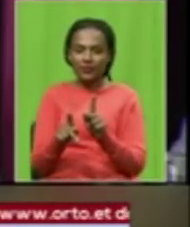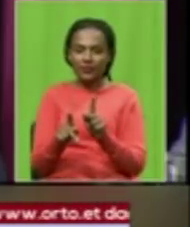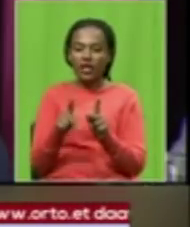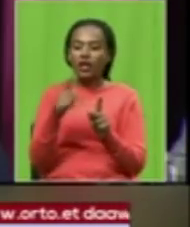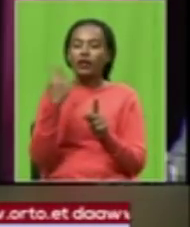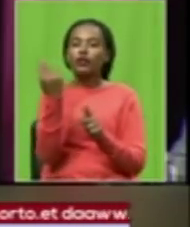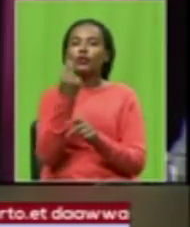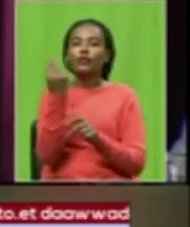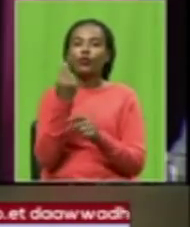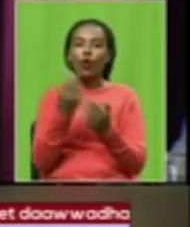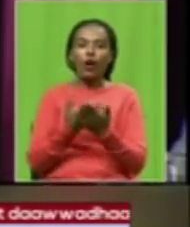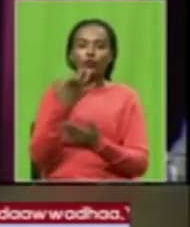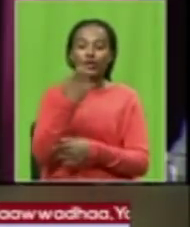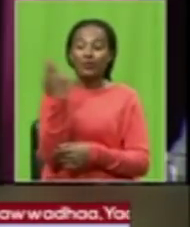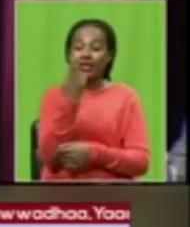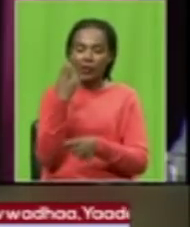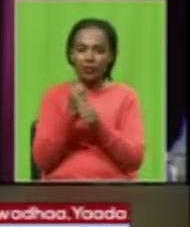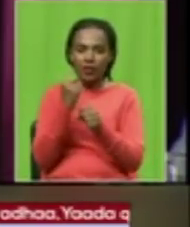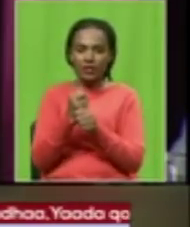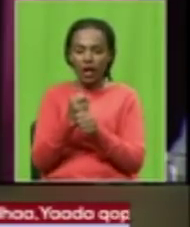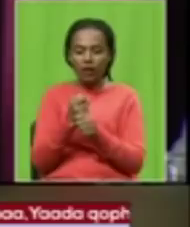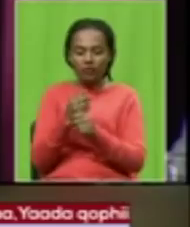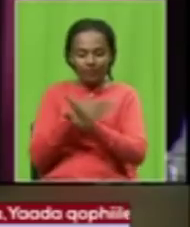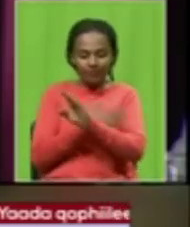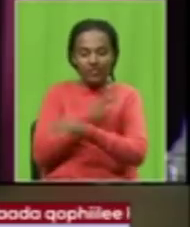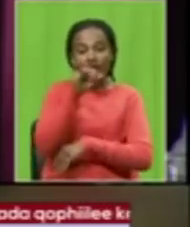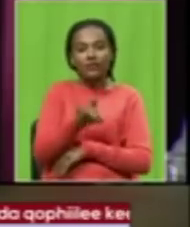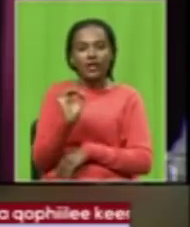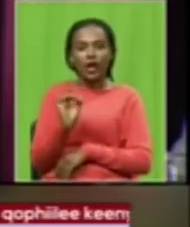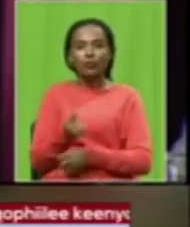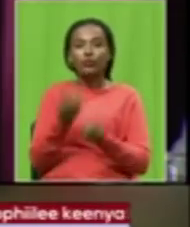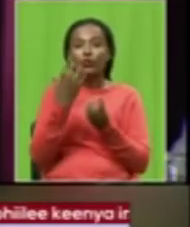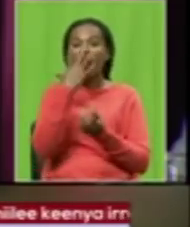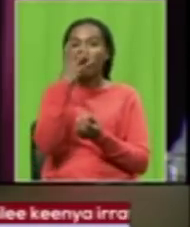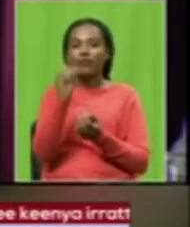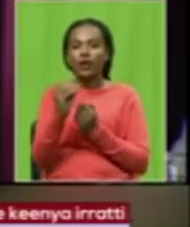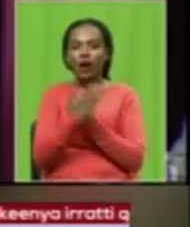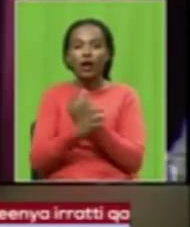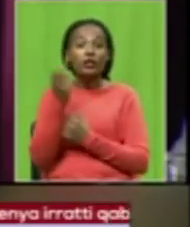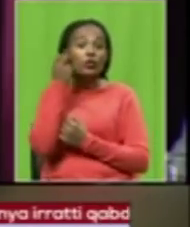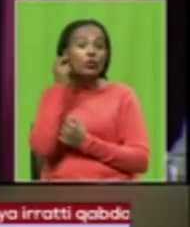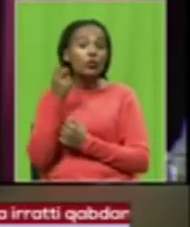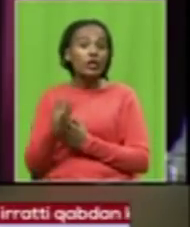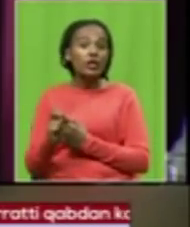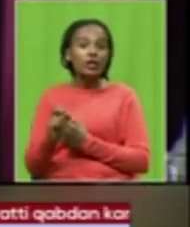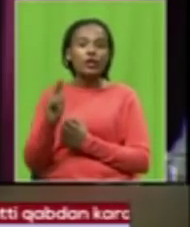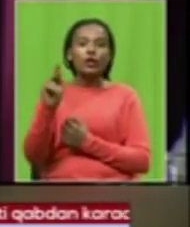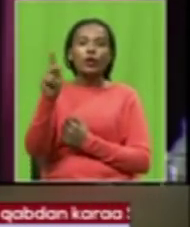katafaxiroo haabtoochi yemixaqqamibbatan astaraar maabajjate yaasfelligaal. Babizuu Afrikaa garaati indaallaw warq,